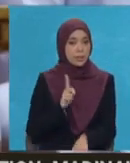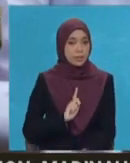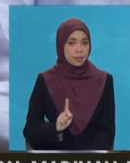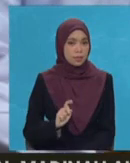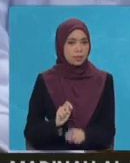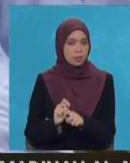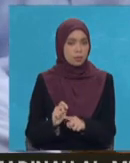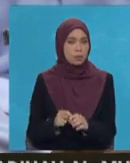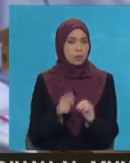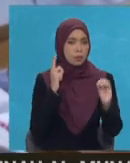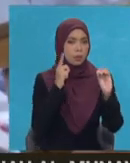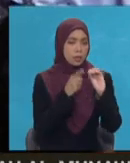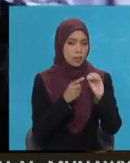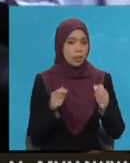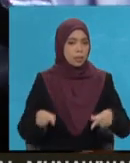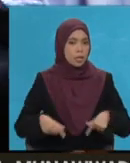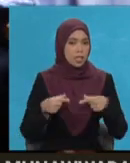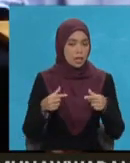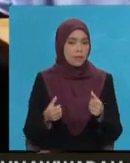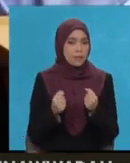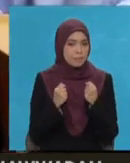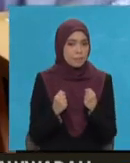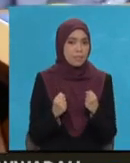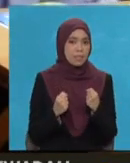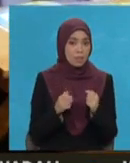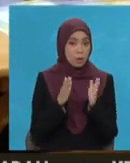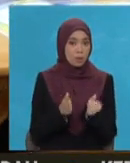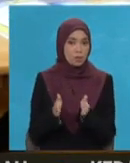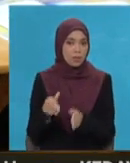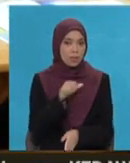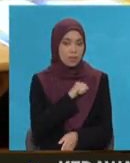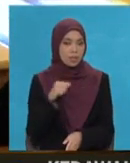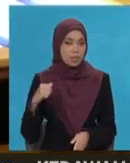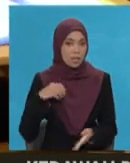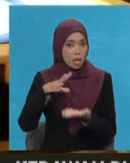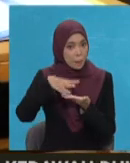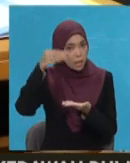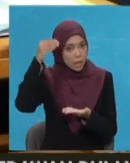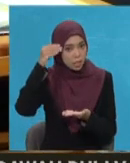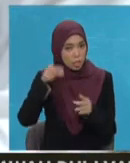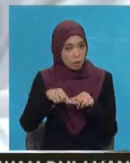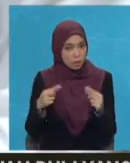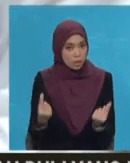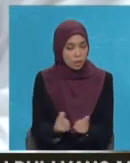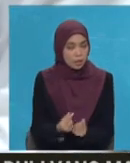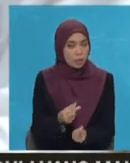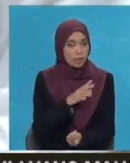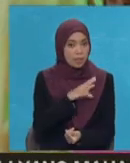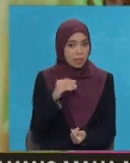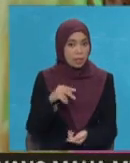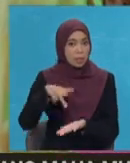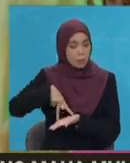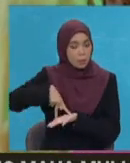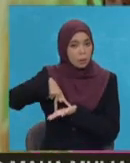bertujuan memberi semangat kepada para ahli dalam pembelajaran Alquran dan meraih keberkatan dalam pembacaan AlQuran hadir